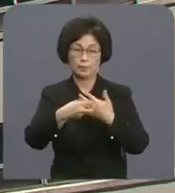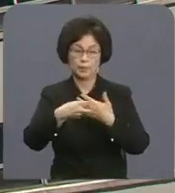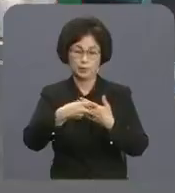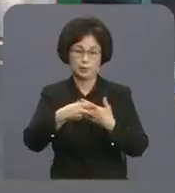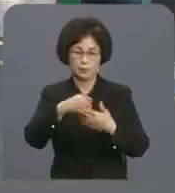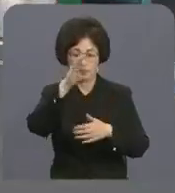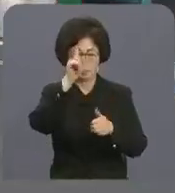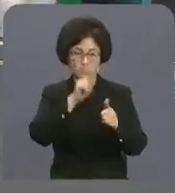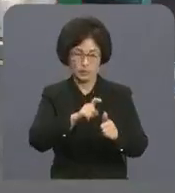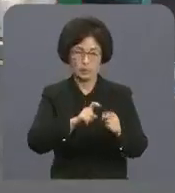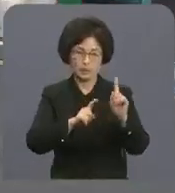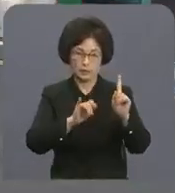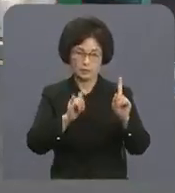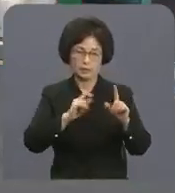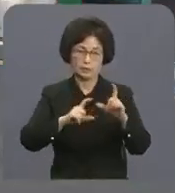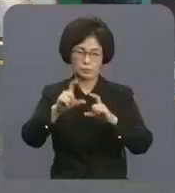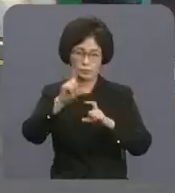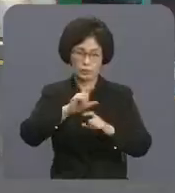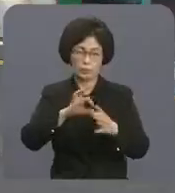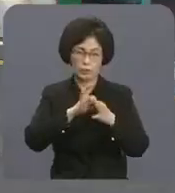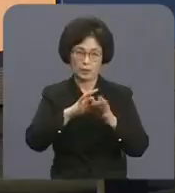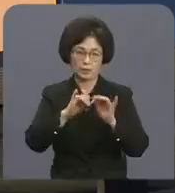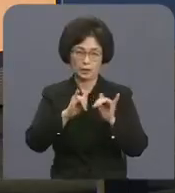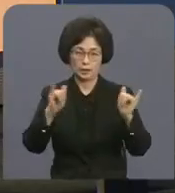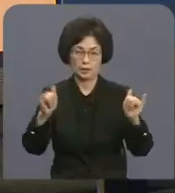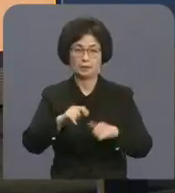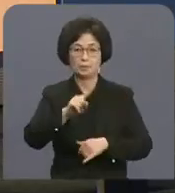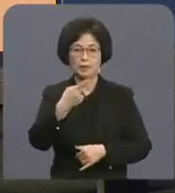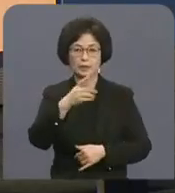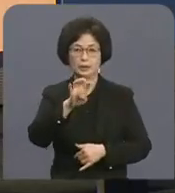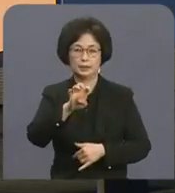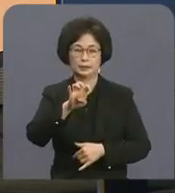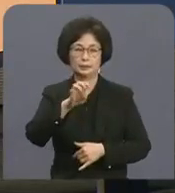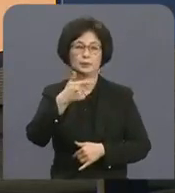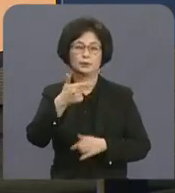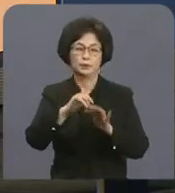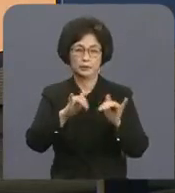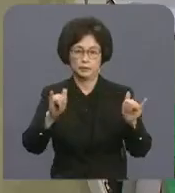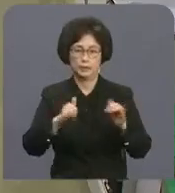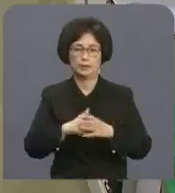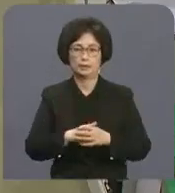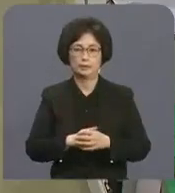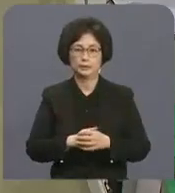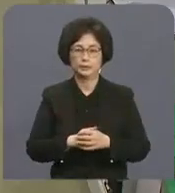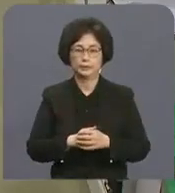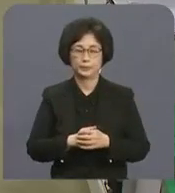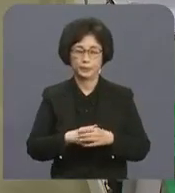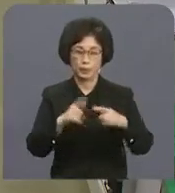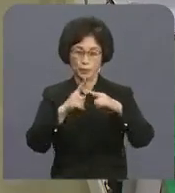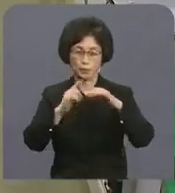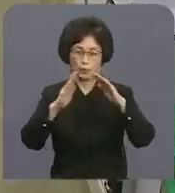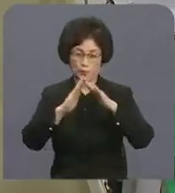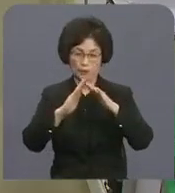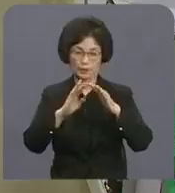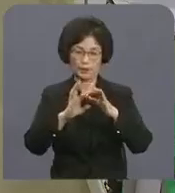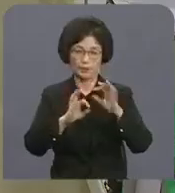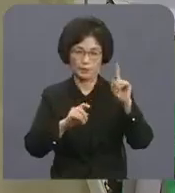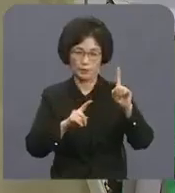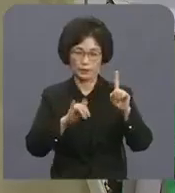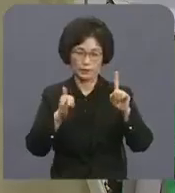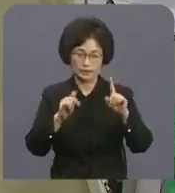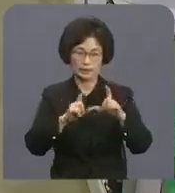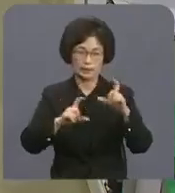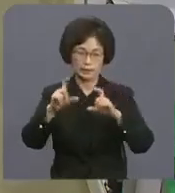확진자 1명이 추가돼 관련 확진자는 146명이 됐습니다. 교회 관련 확진자도 1명